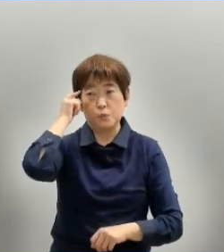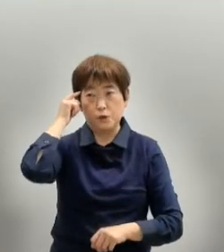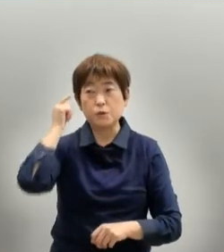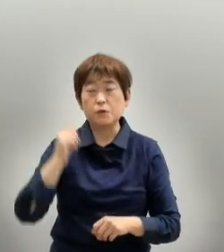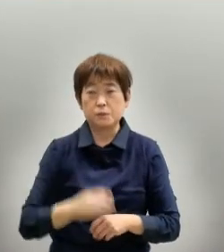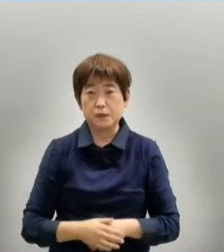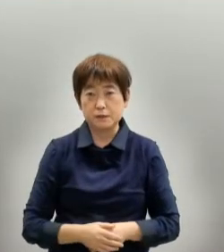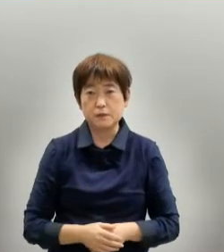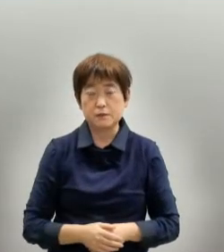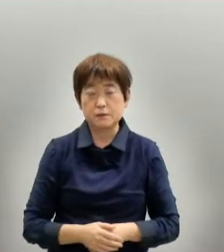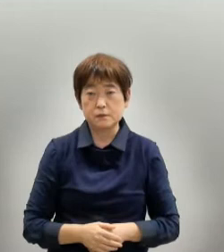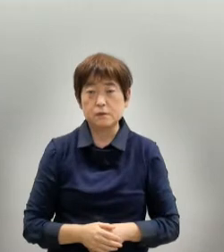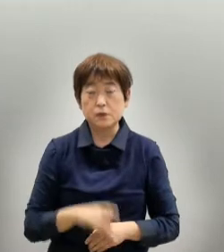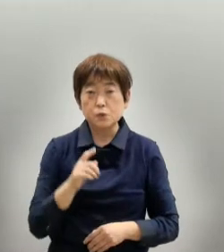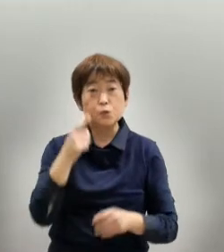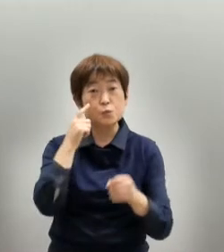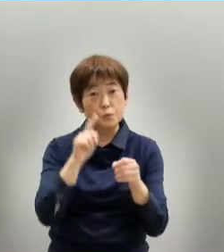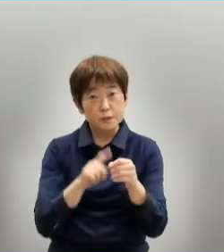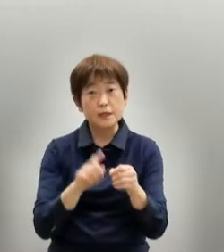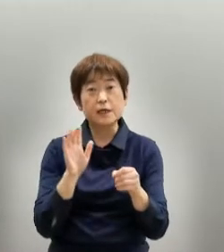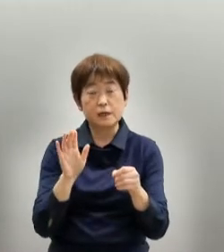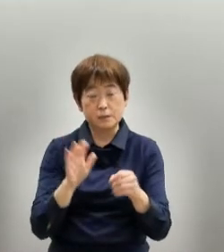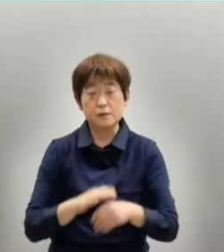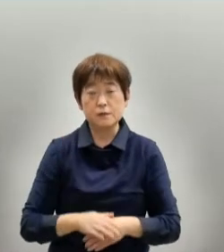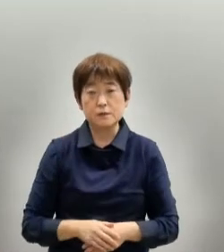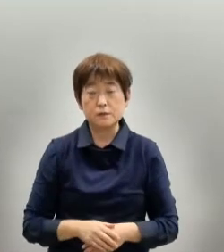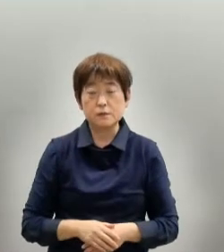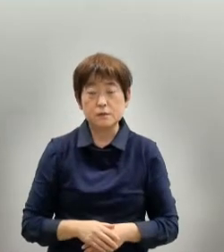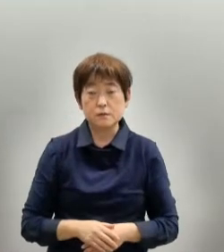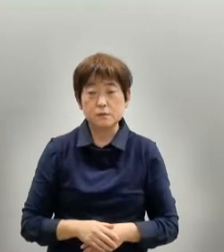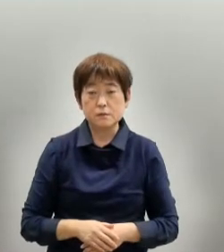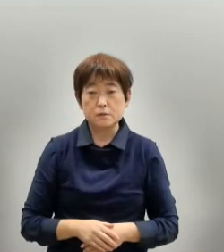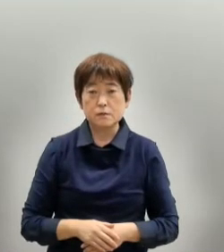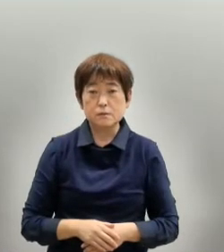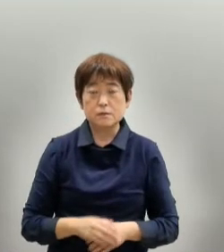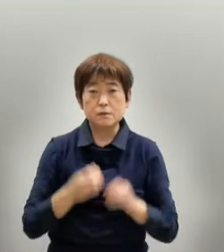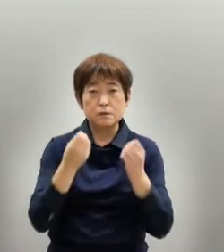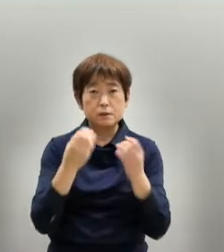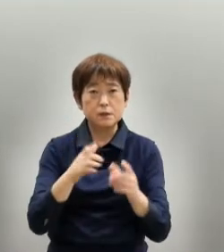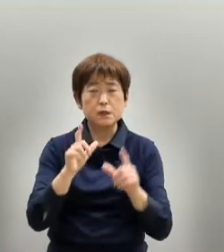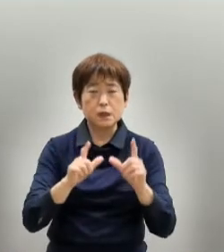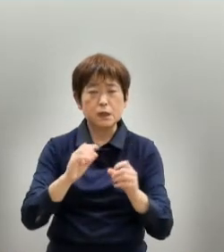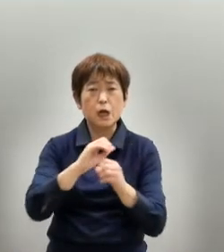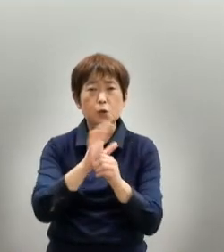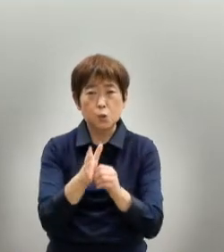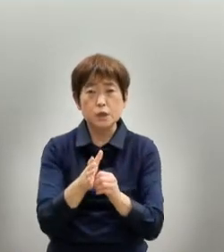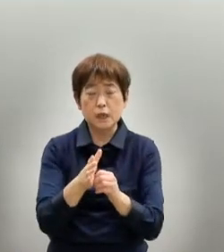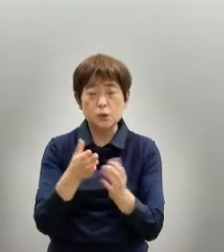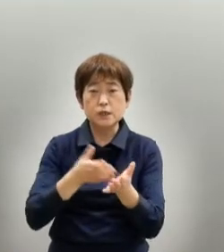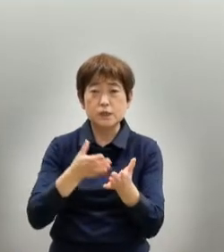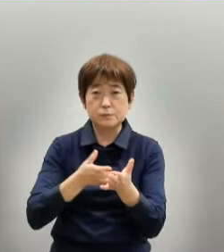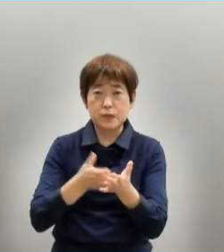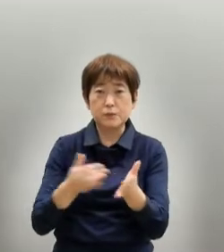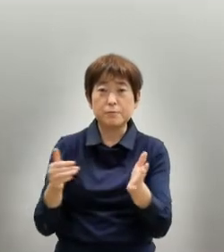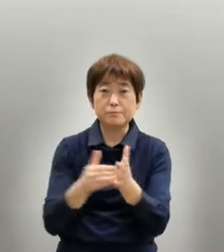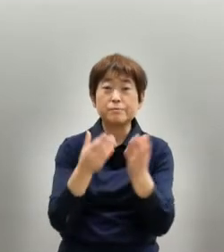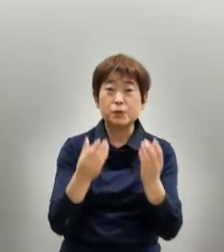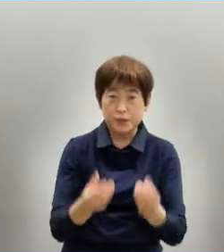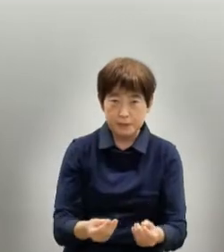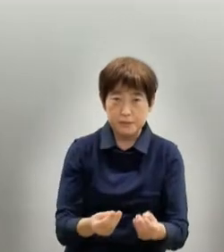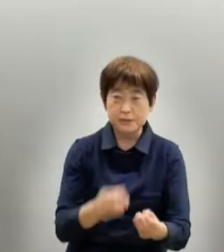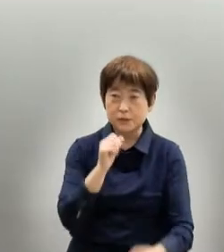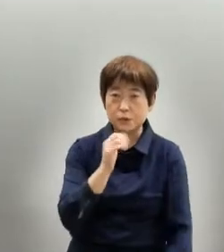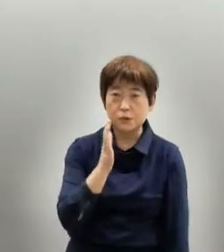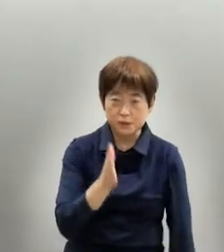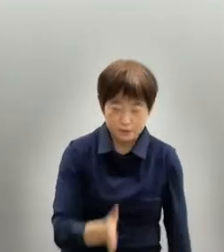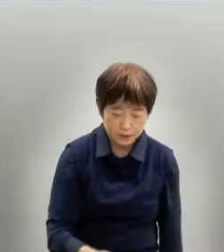まあ、そういうようなことを目的とするアンケートでございます。新型コロナの関係のご説明は以上でございます。よろしくお願いいた